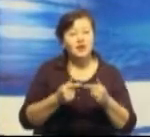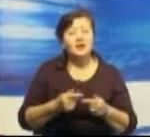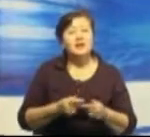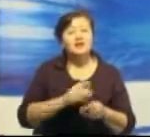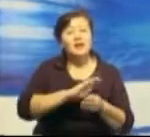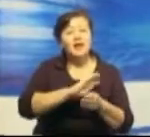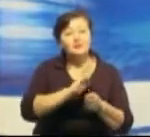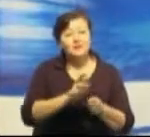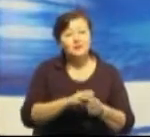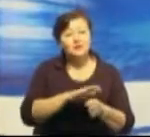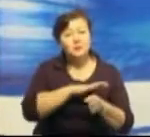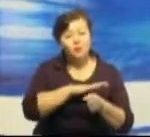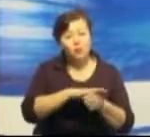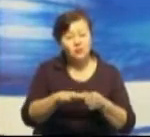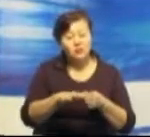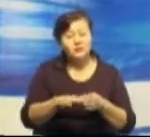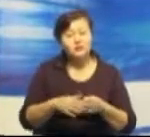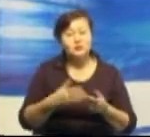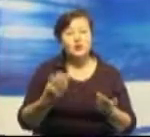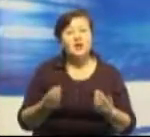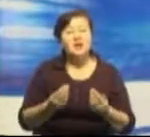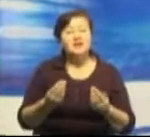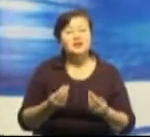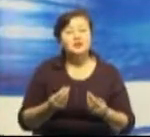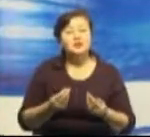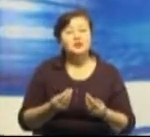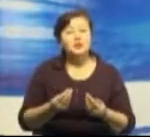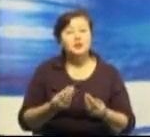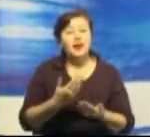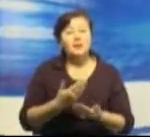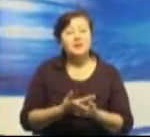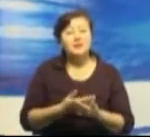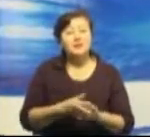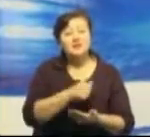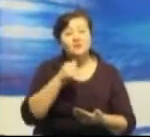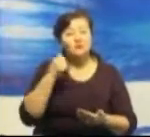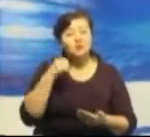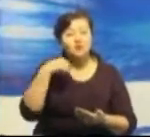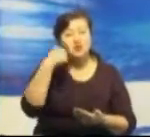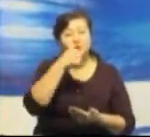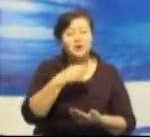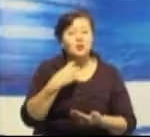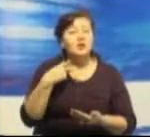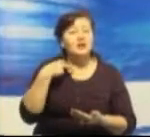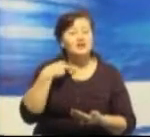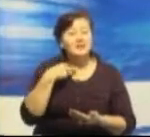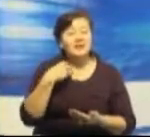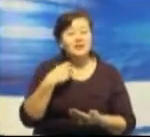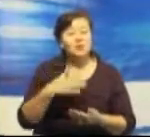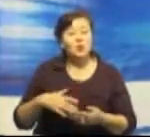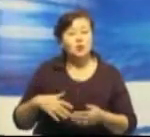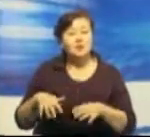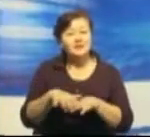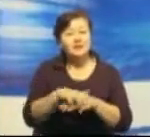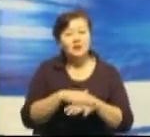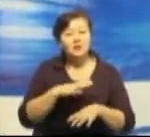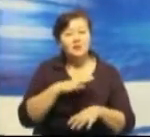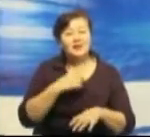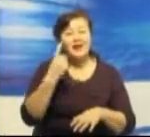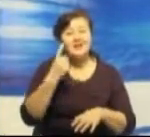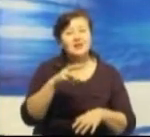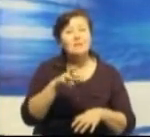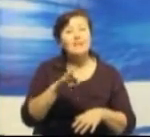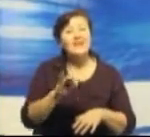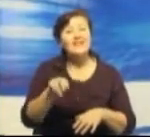по взысканию долгов за полученные услуги теплоснабжения. Если в прошлом году задолженность населения составляла порядка 1 миллиарда